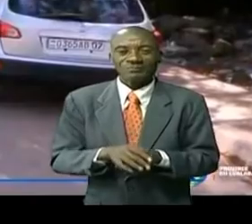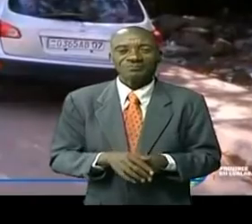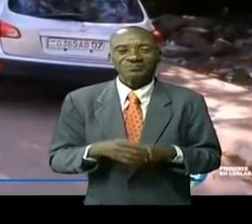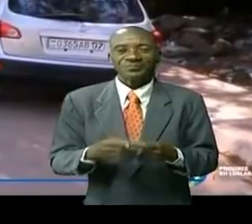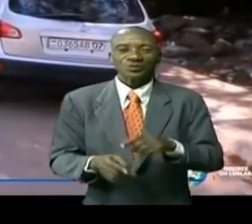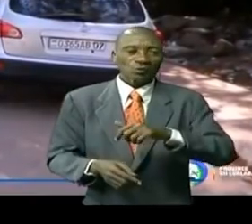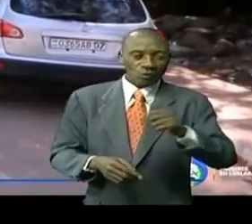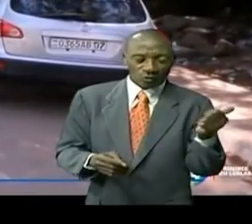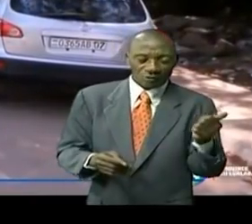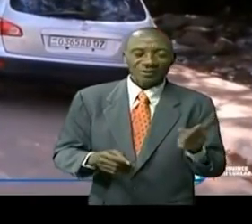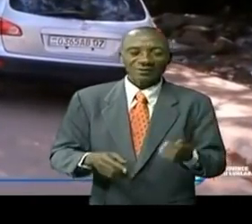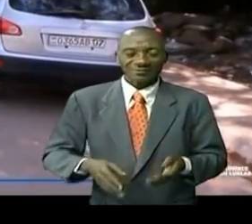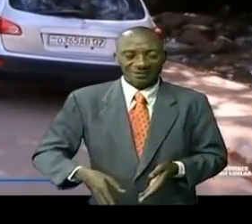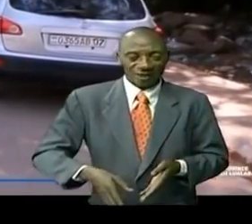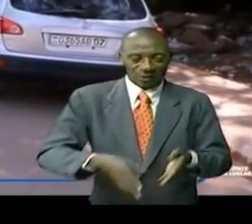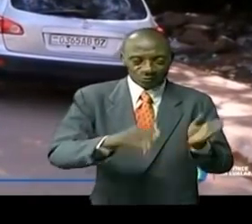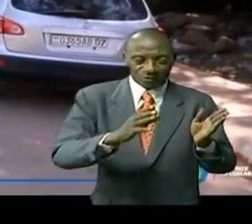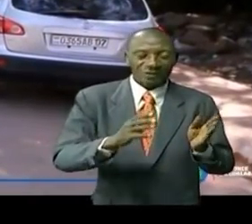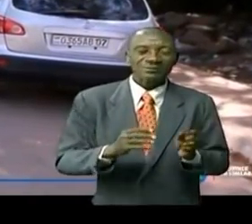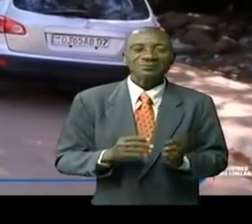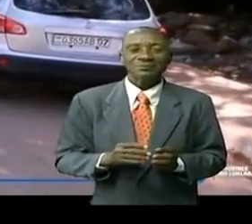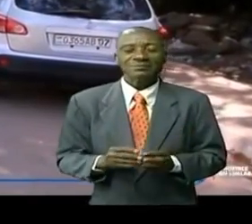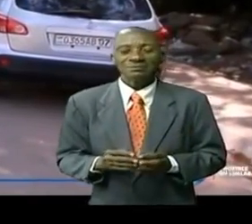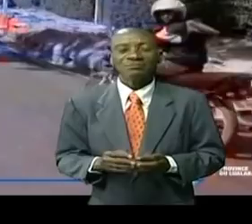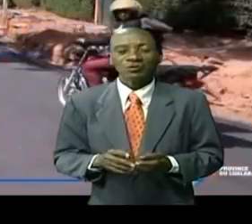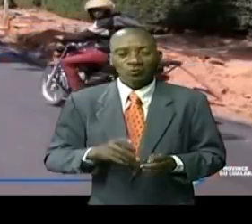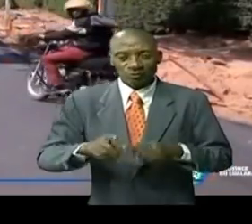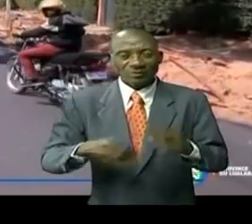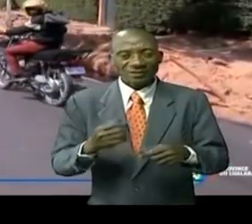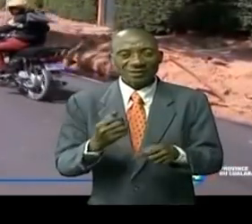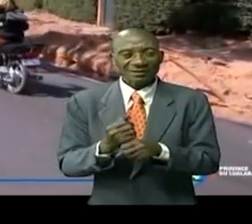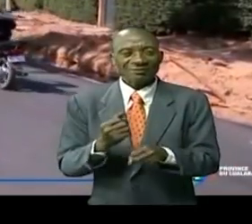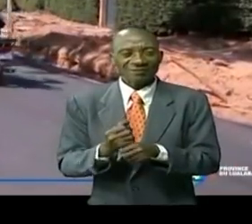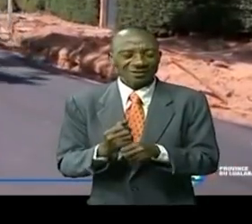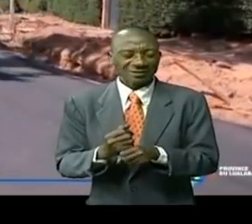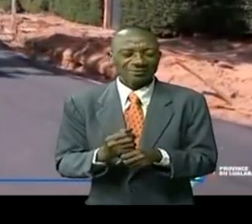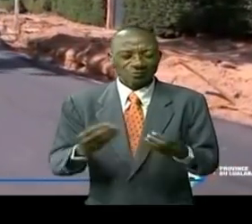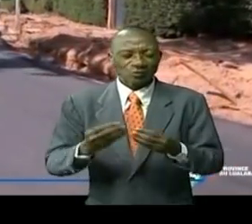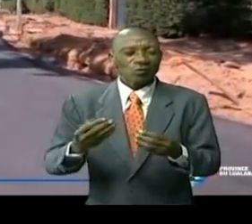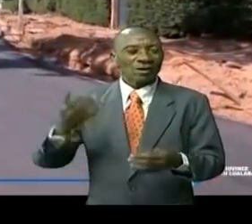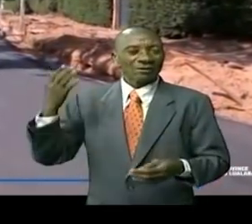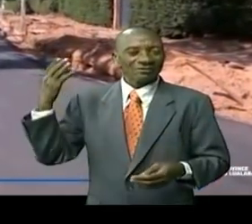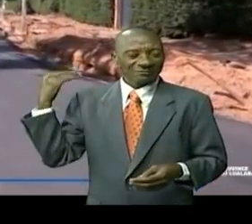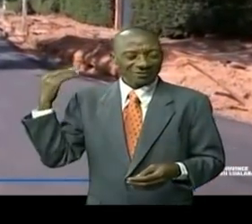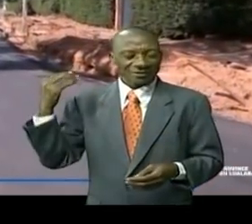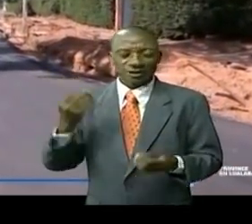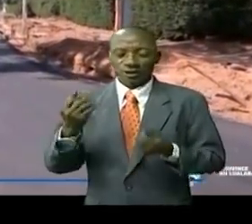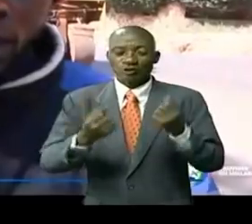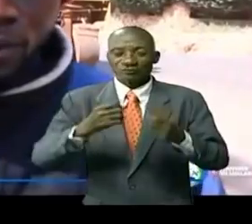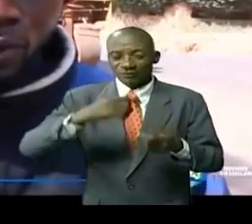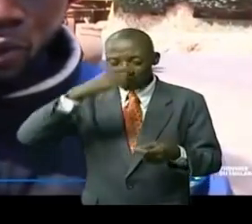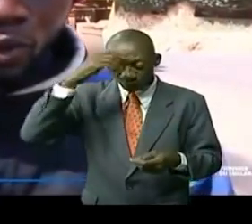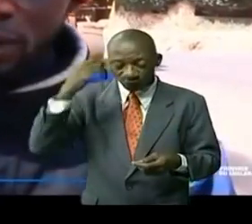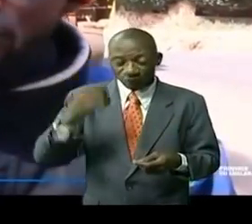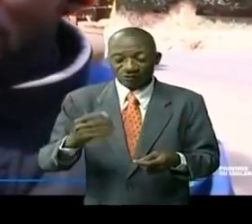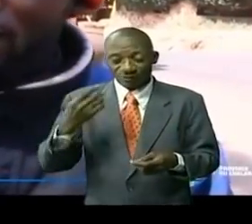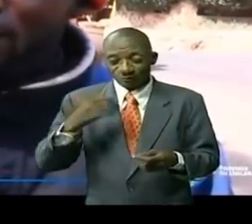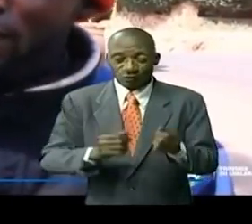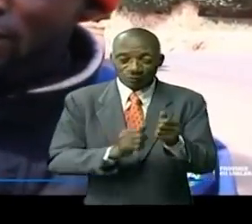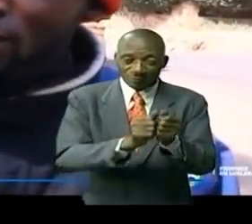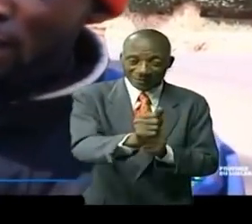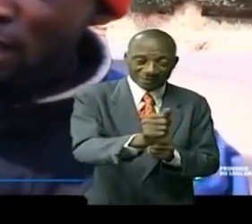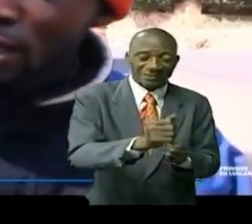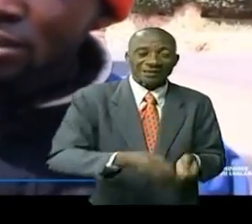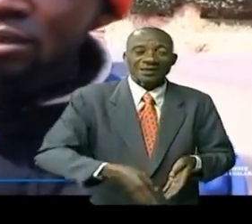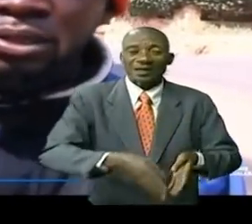d'une nouvelle robe. Les usagers qui autrefois avaient du mal à circuler sur ces artères n'ont pas manqué de jeter des fleurs